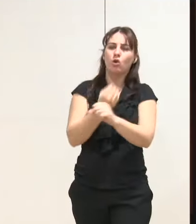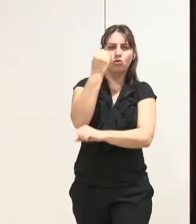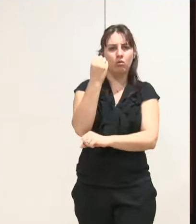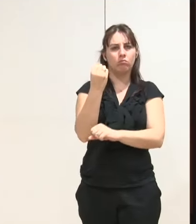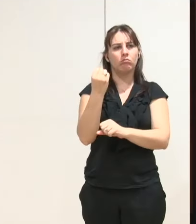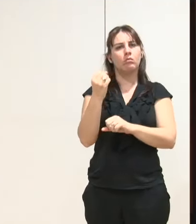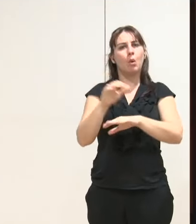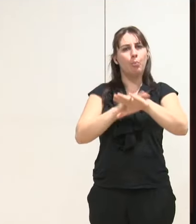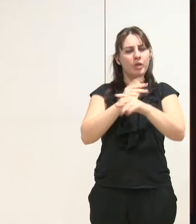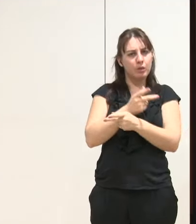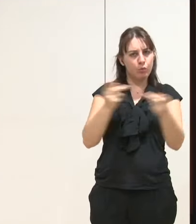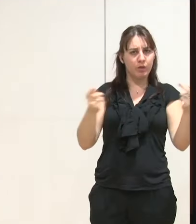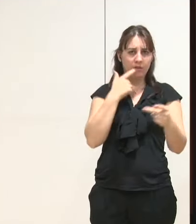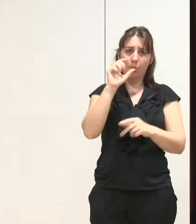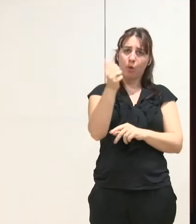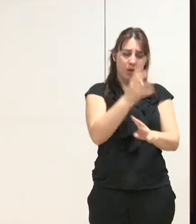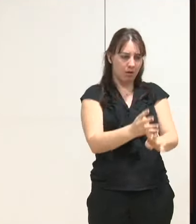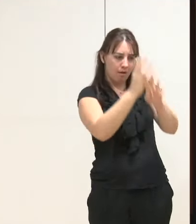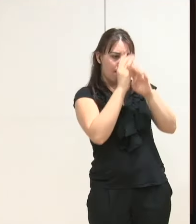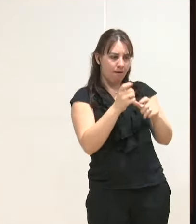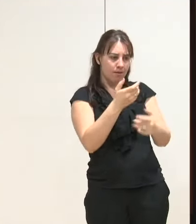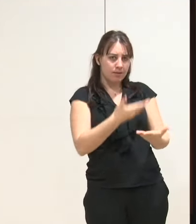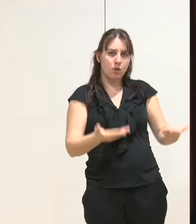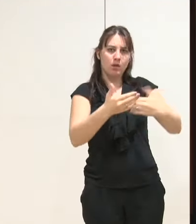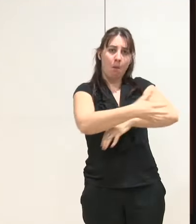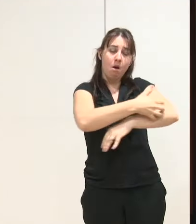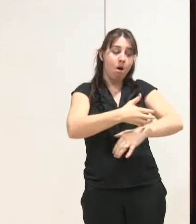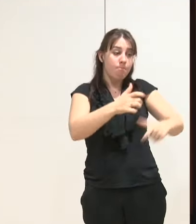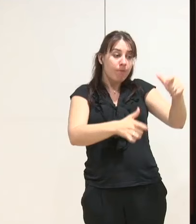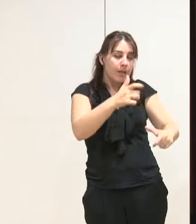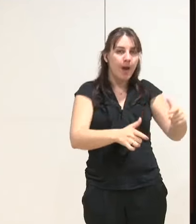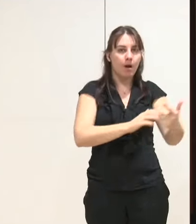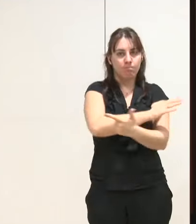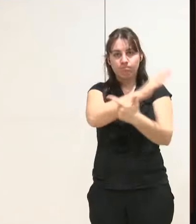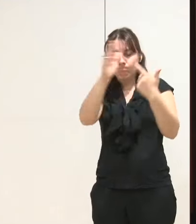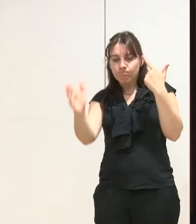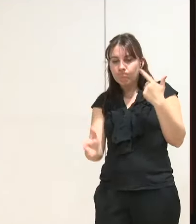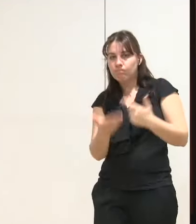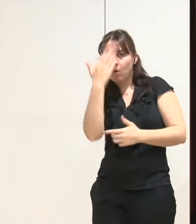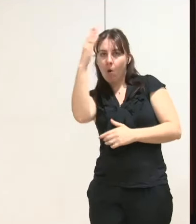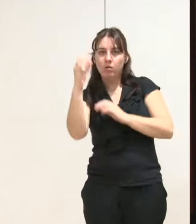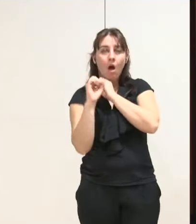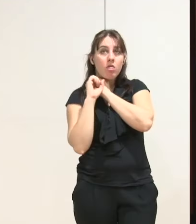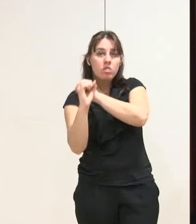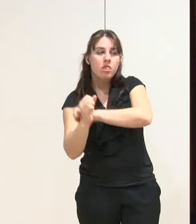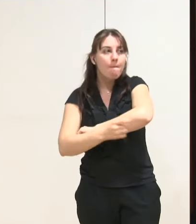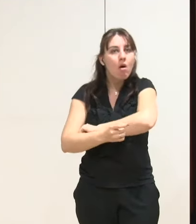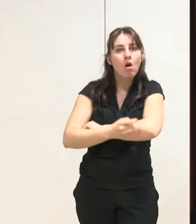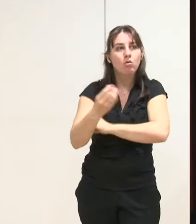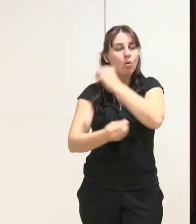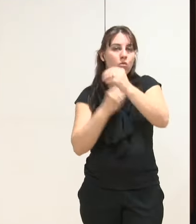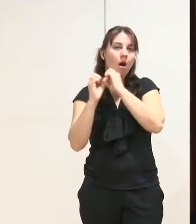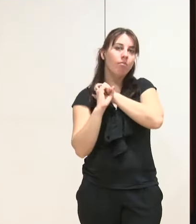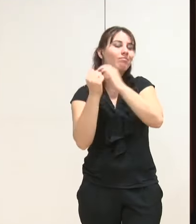côté une direction en charge des publics les plus précaires de l'autre ceux qui sont en situation de dépendance ou de fragilité lié au grand âge